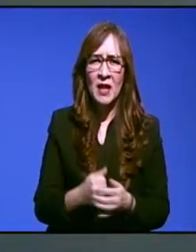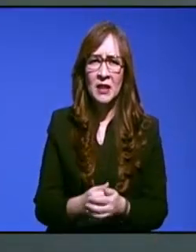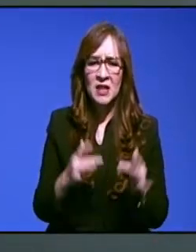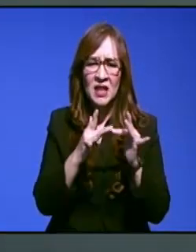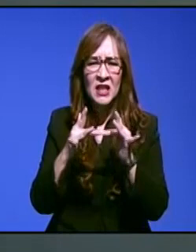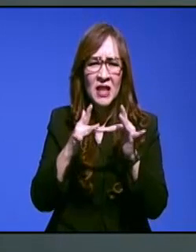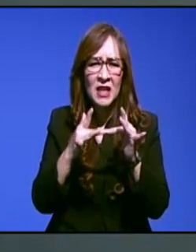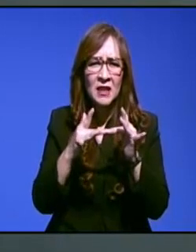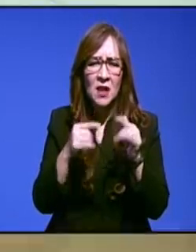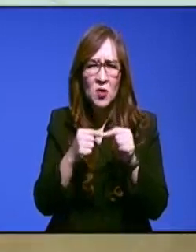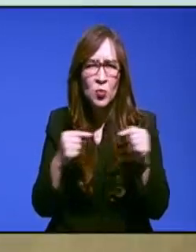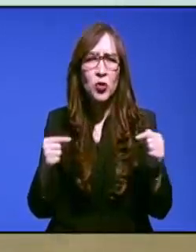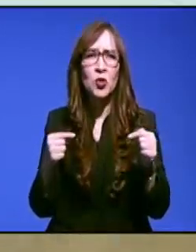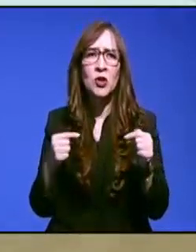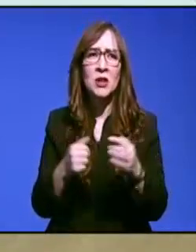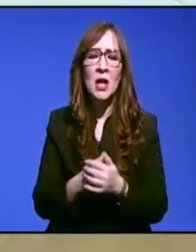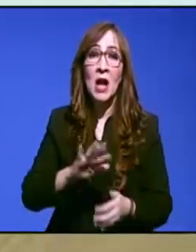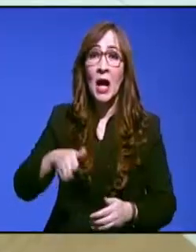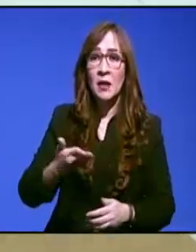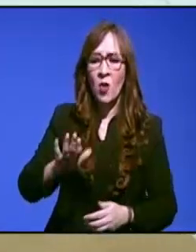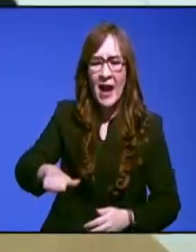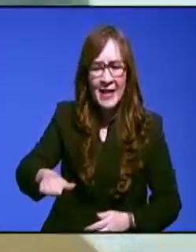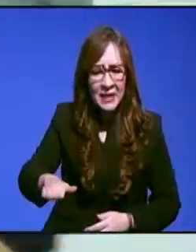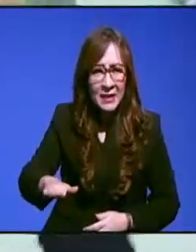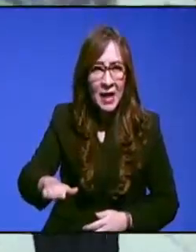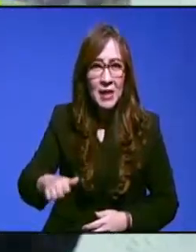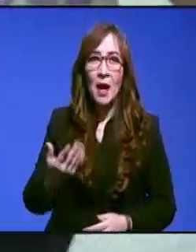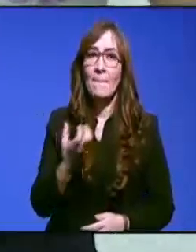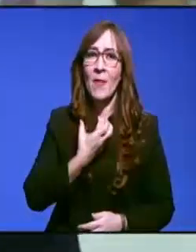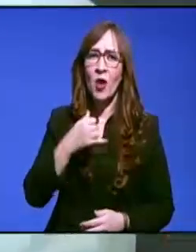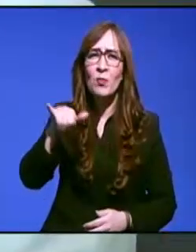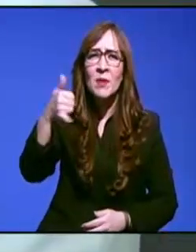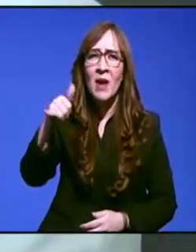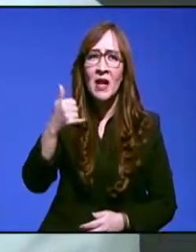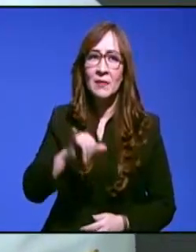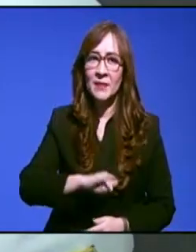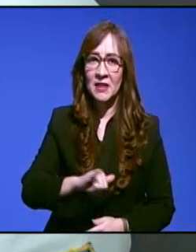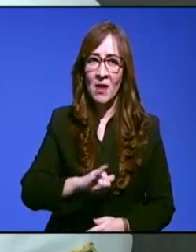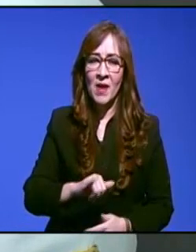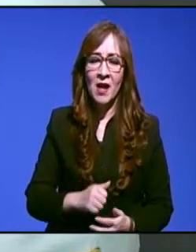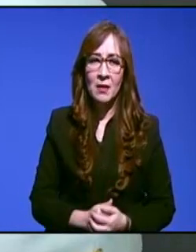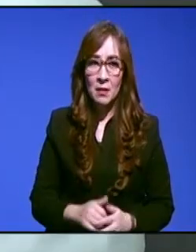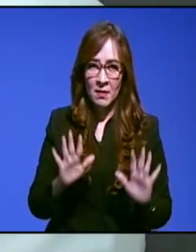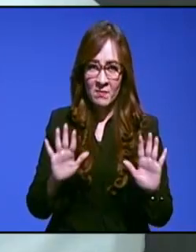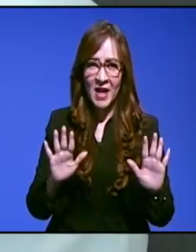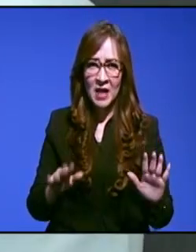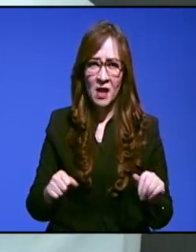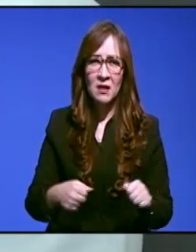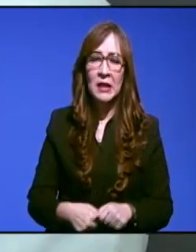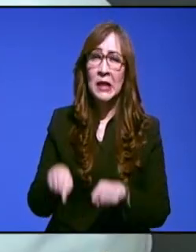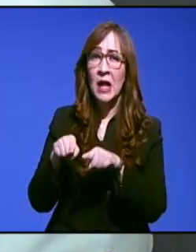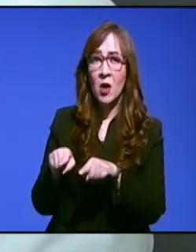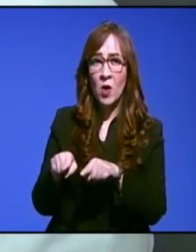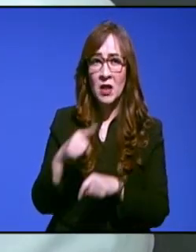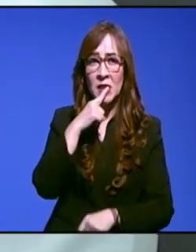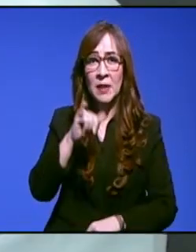yang lewat di depan rumah, hingga gangguan dari adik terkecil yang masih ingin bermain bersama. Banyak banget gangguannya, kayak gangguan dari adik,